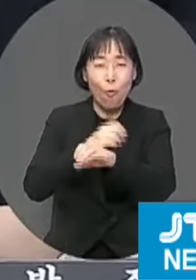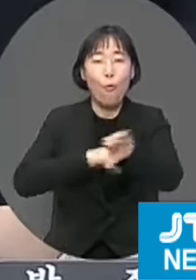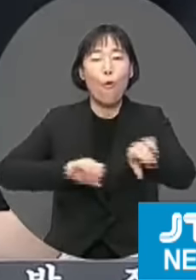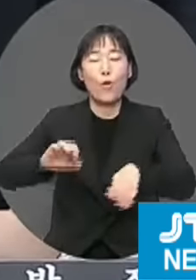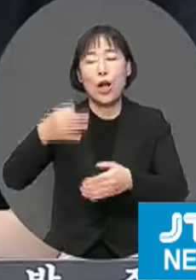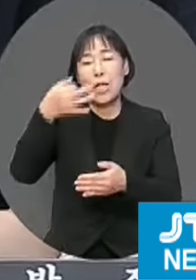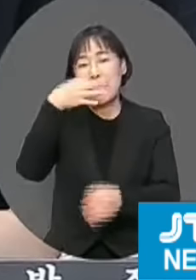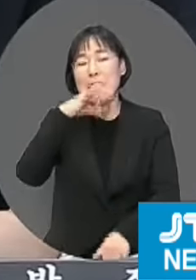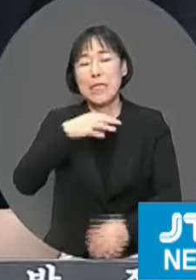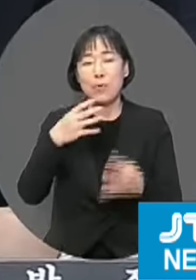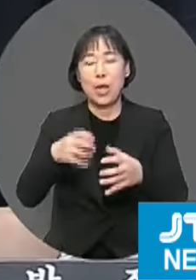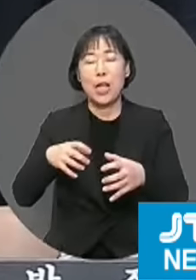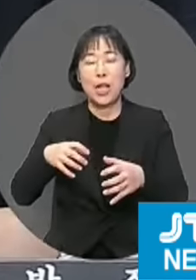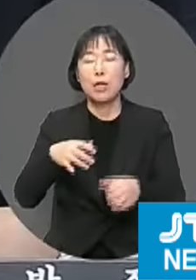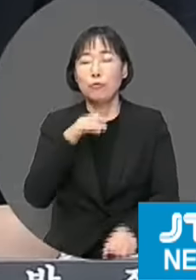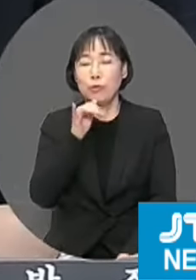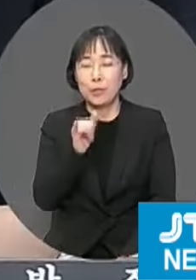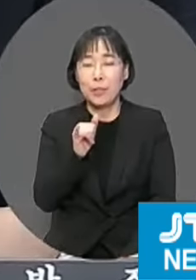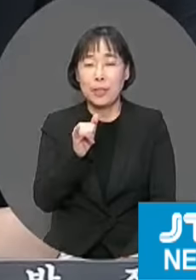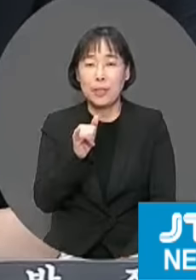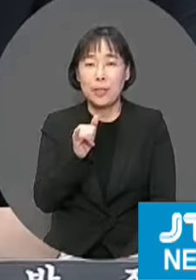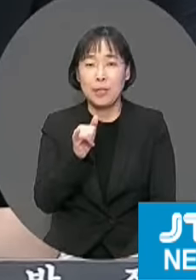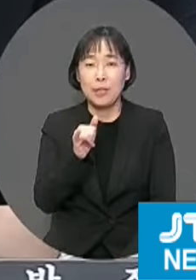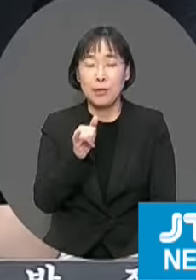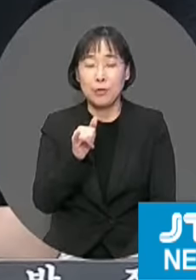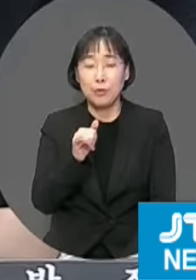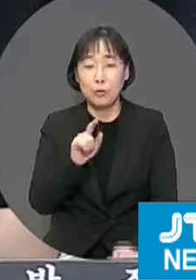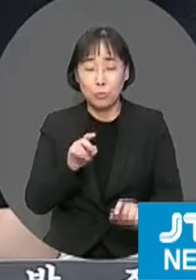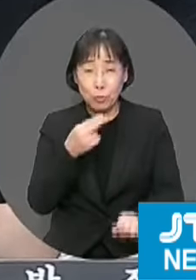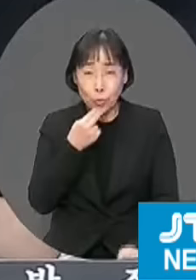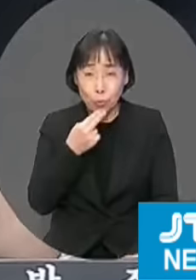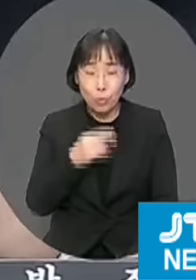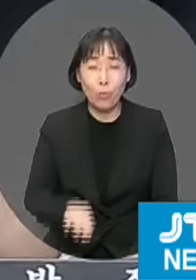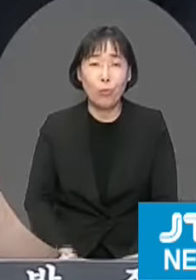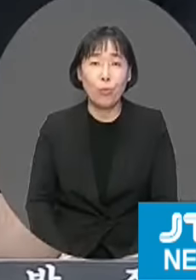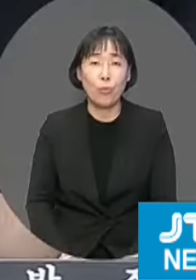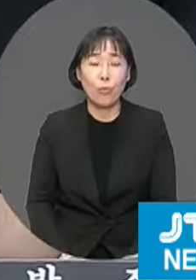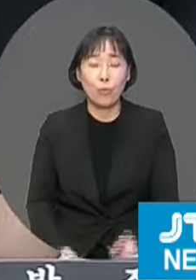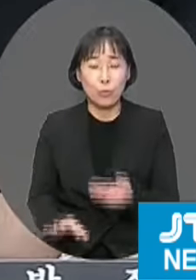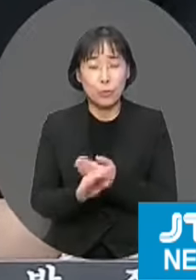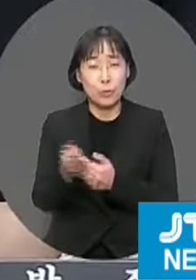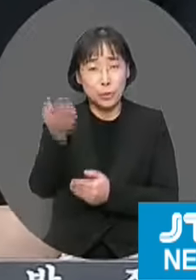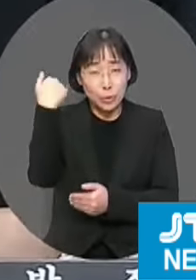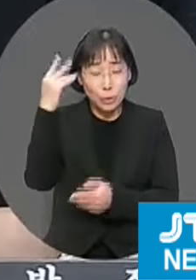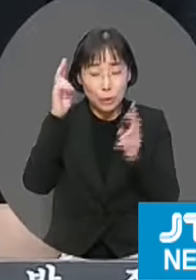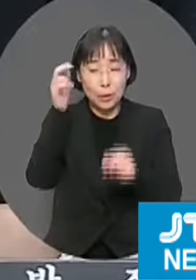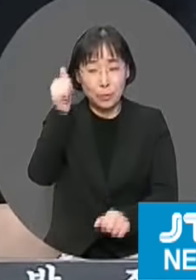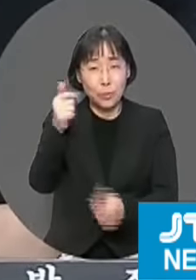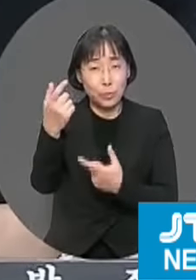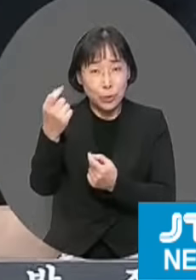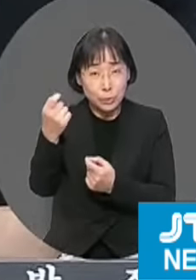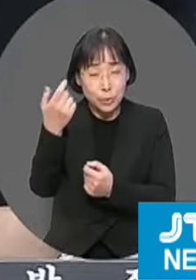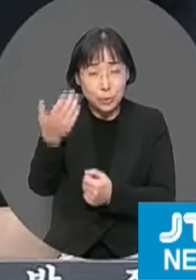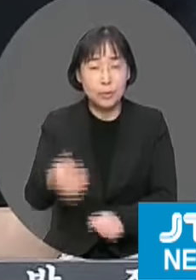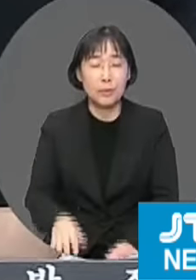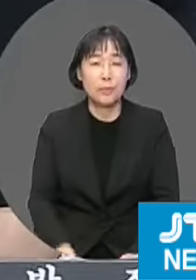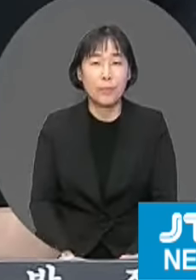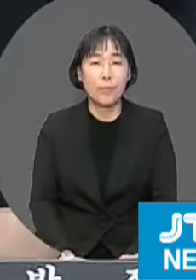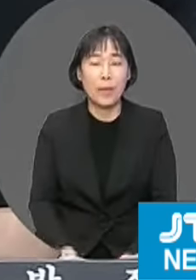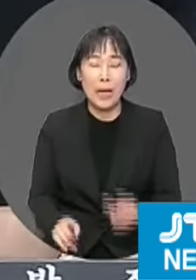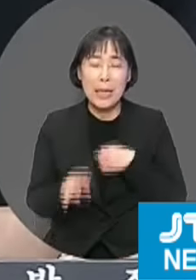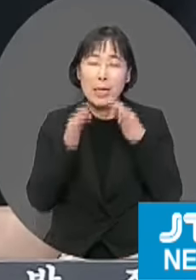지금 박민 사장과 다른 게 뭡니까? 똑같은 겁니까? 일단 저희가 법을 지키면서 비용 절감에 최대한 나서고요.